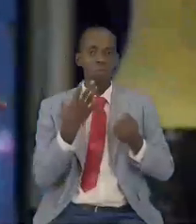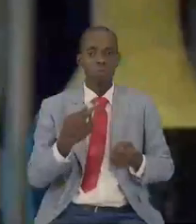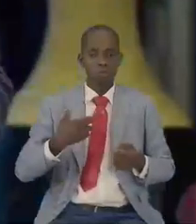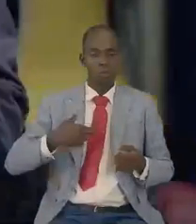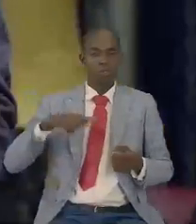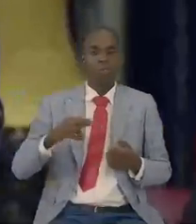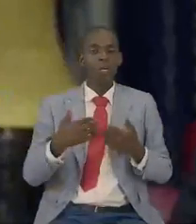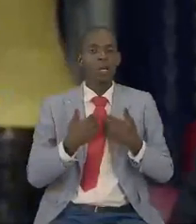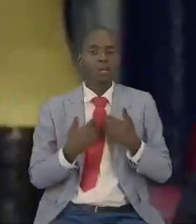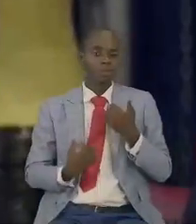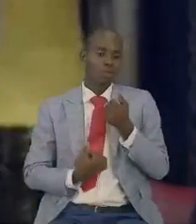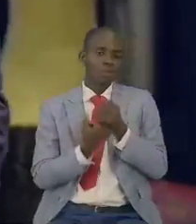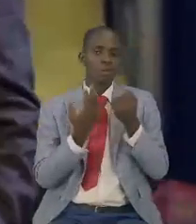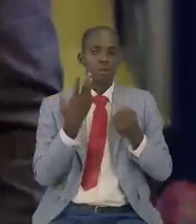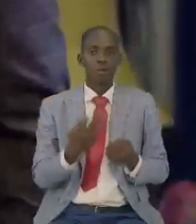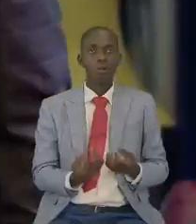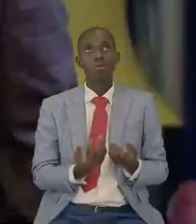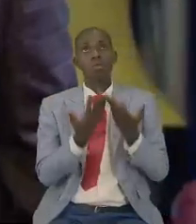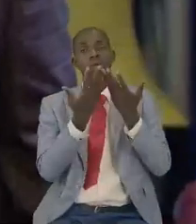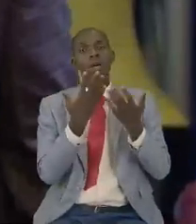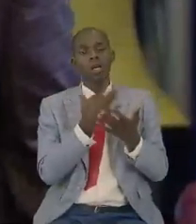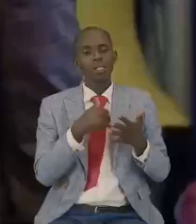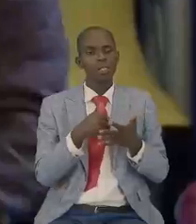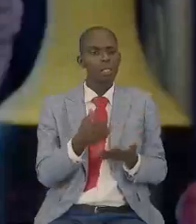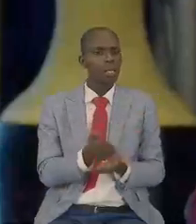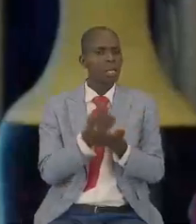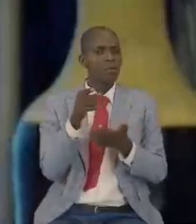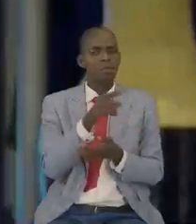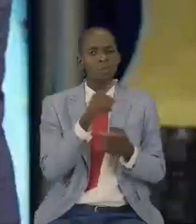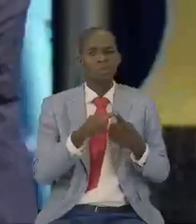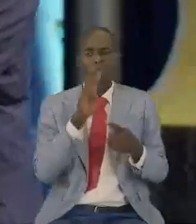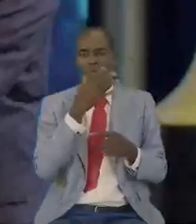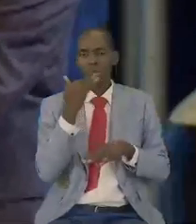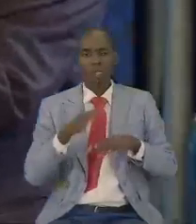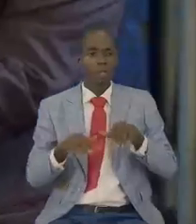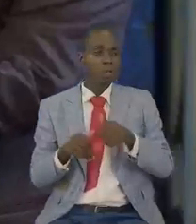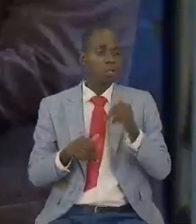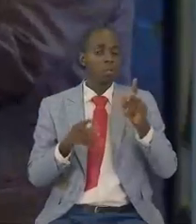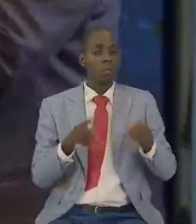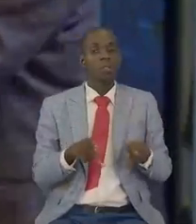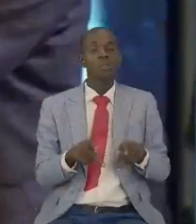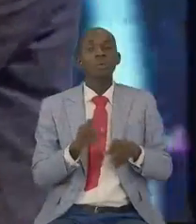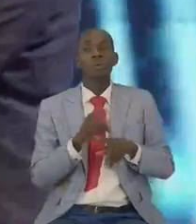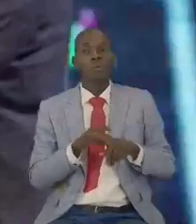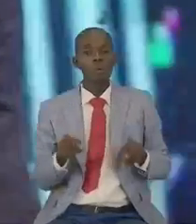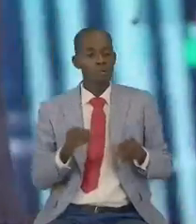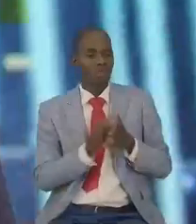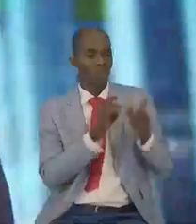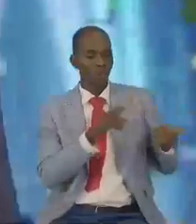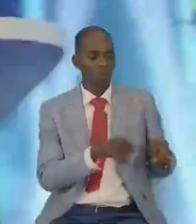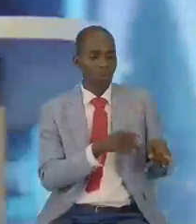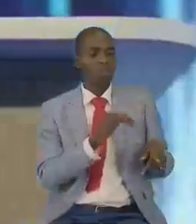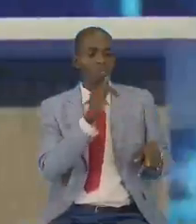sacrifices. Et ça les amène à être plus élancés que les autres. Tel n'est pas religieux, il est court, l'autre